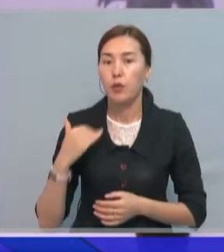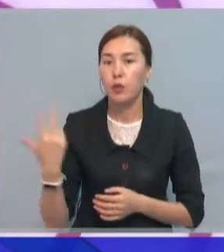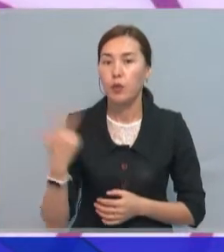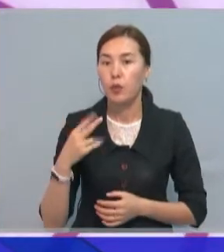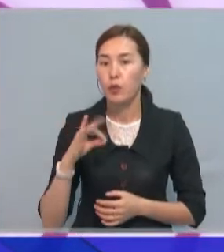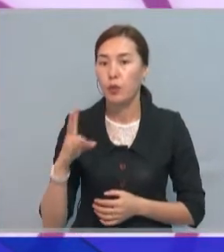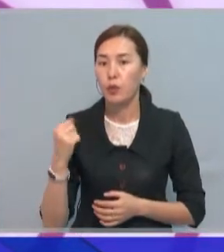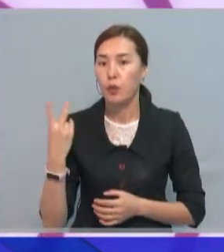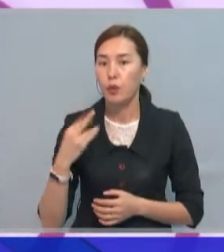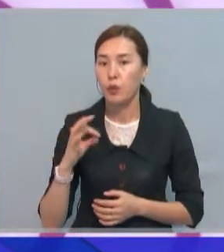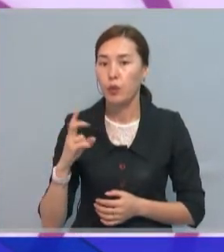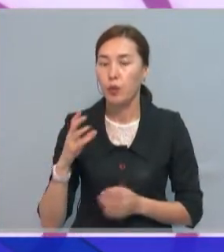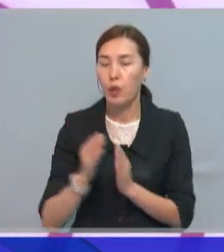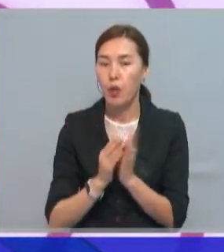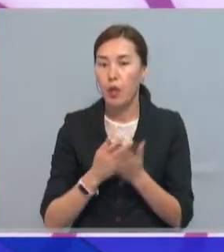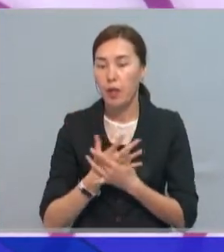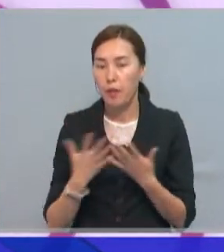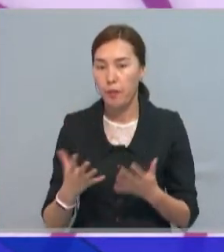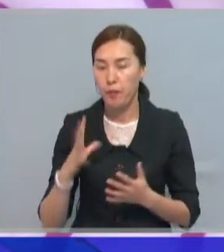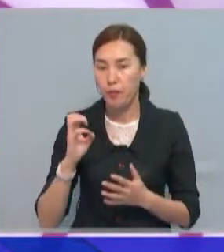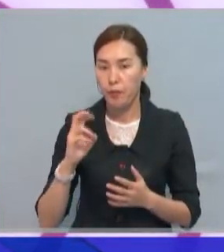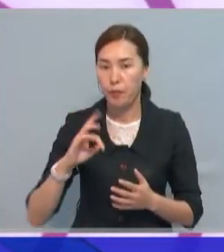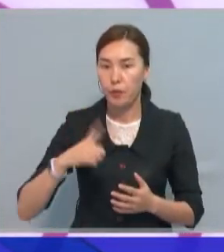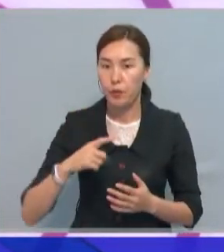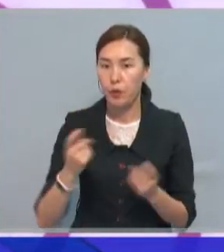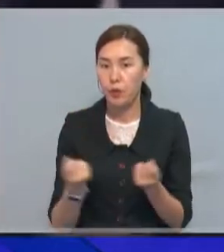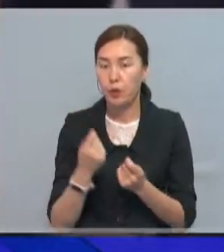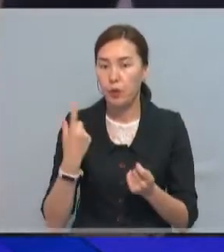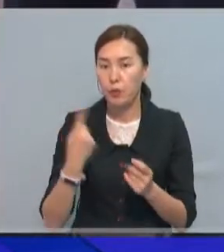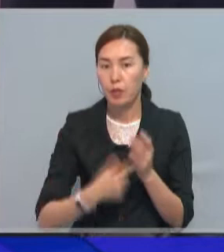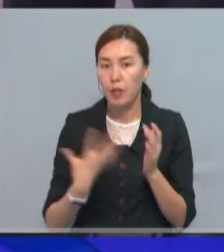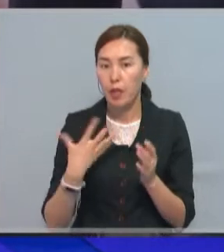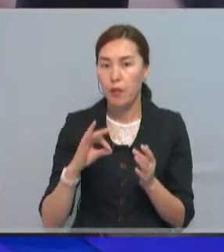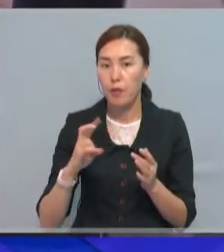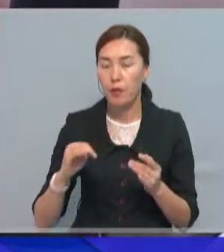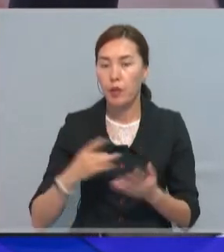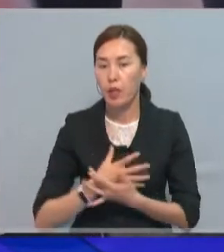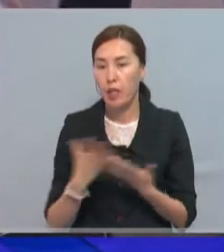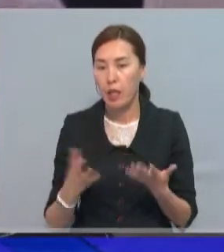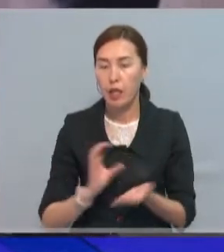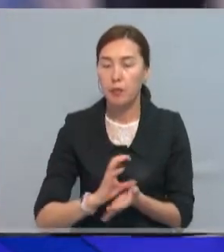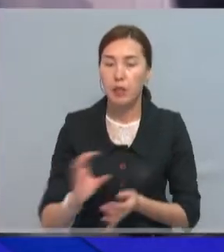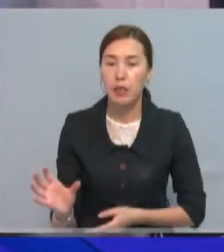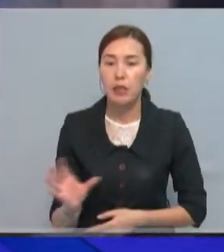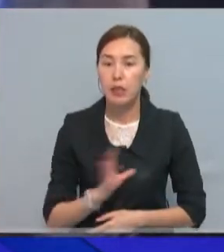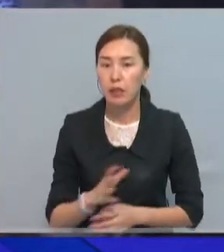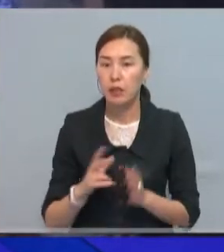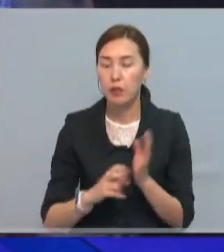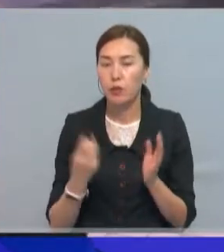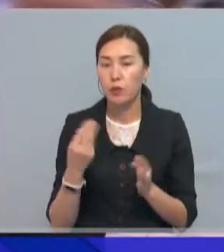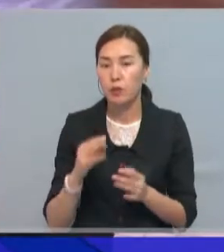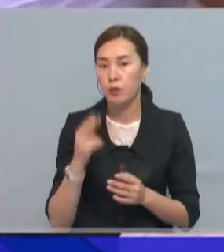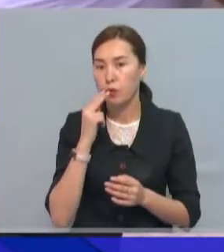3 тонна ұн, 2 тонна көкөніс пен жеміс-жидек, 500 келі күріш, 1,5 тонна басқа да азық-түлік тауарлары жіберілді. 800